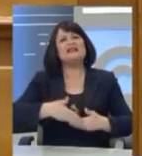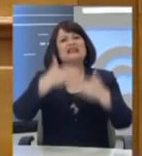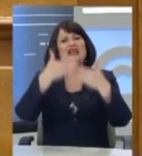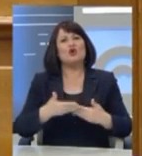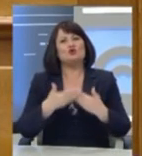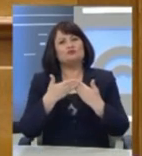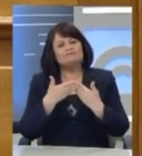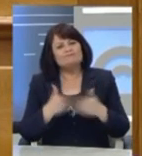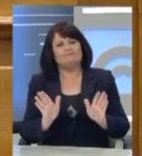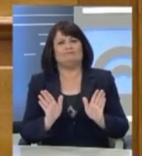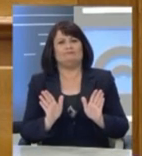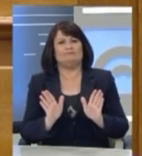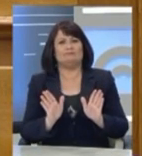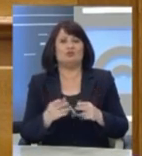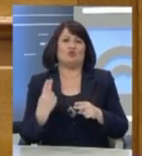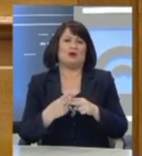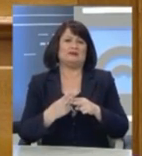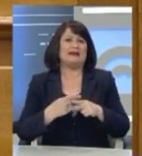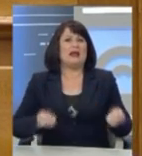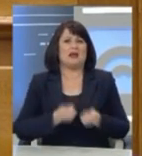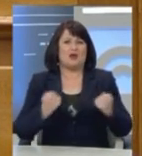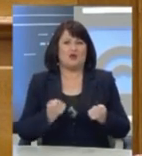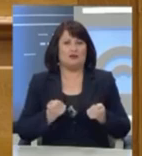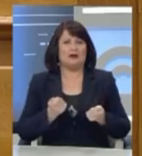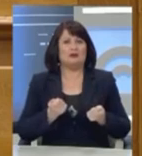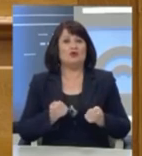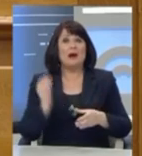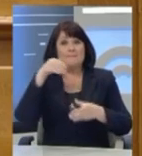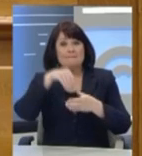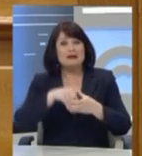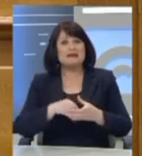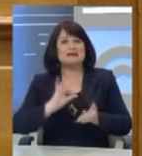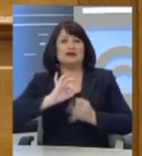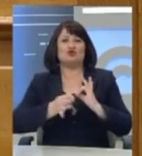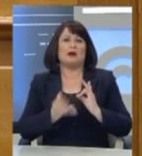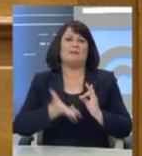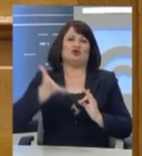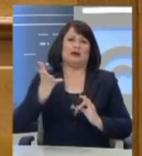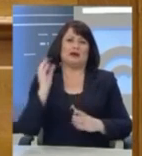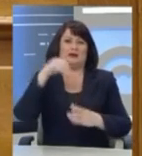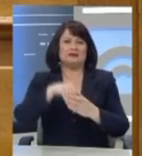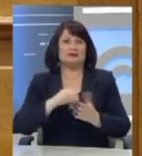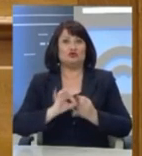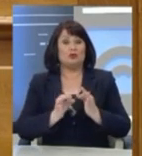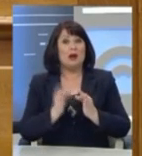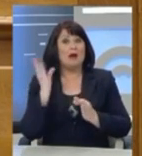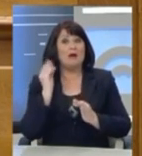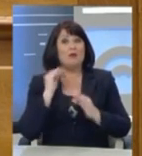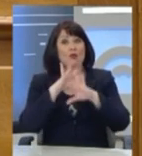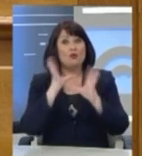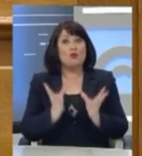Κωνσταντίνος Μητσοτάκης ανήκει πλέον στην ιστορία και η ιστορία ακούει προσεκτικά και